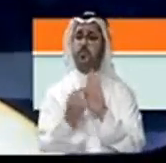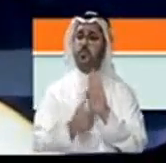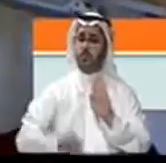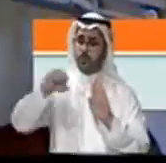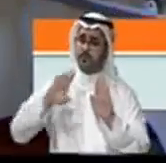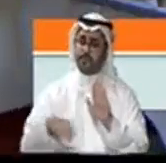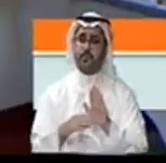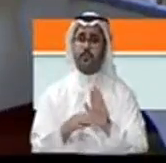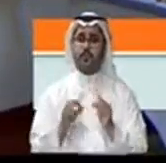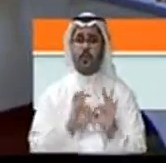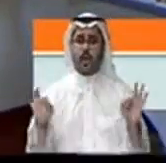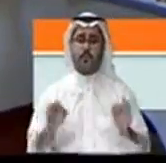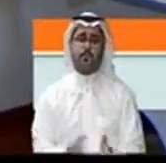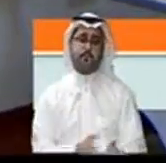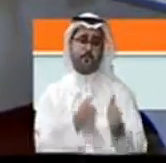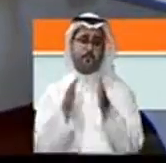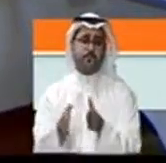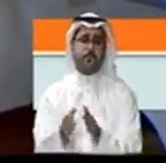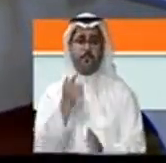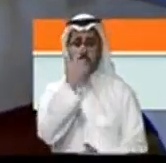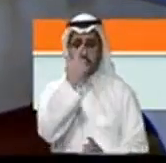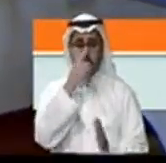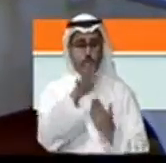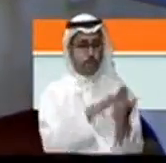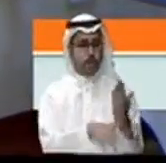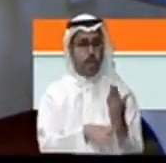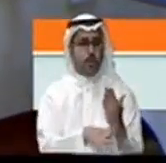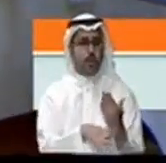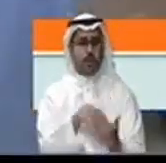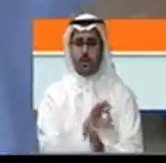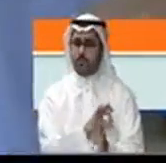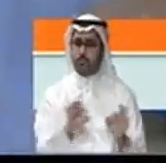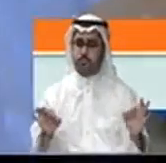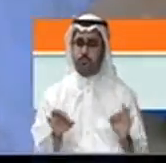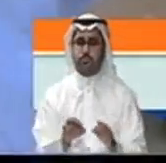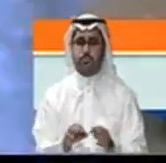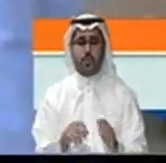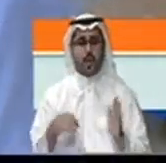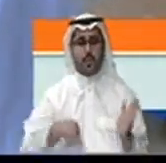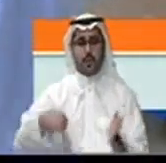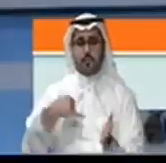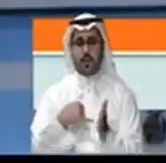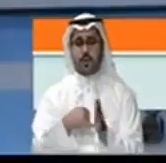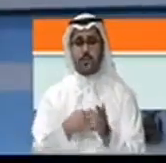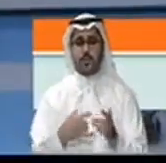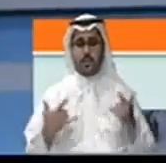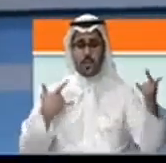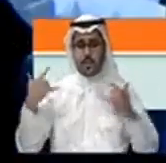الحج، إضافة إلى تلقي البلاغات وحل الشكاوى الواردة من قبل مركز